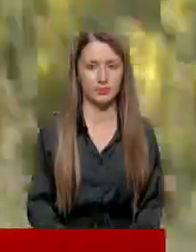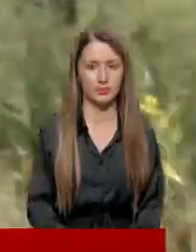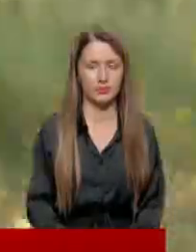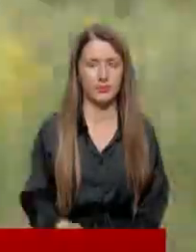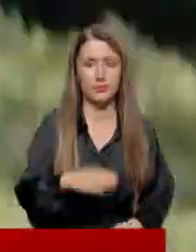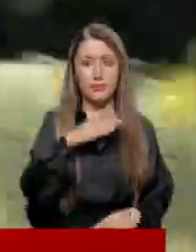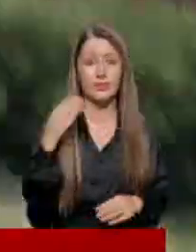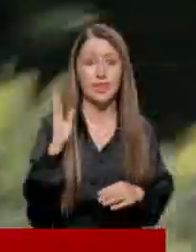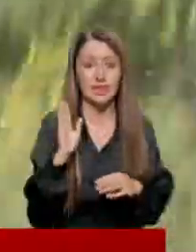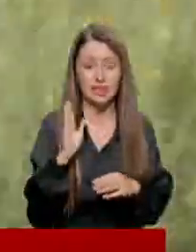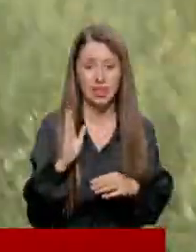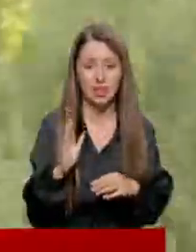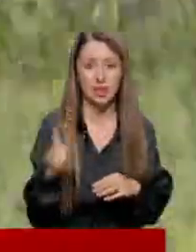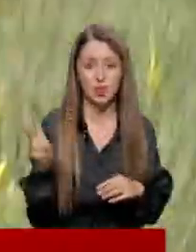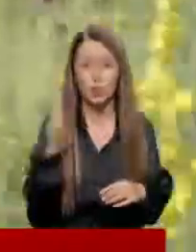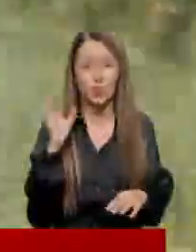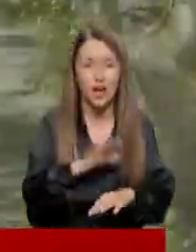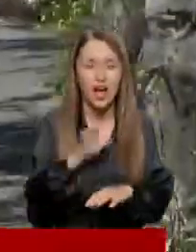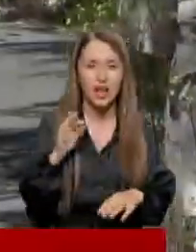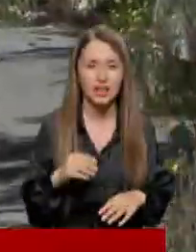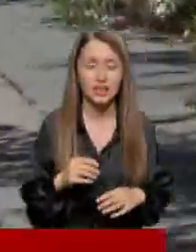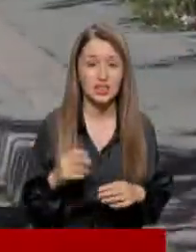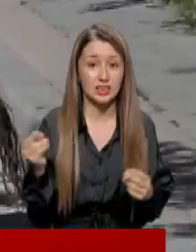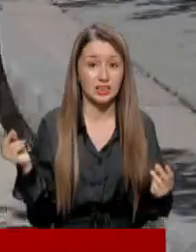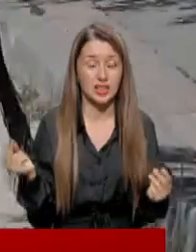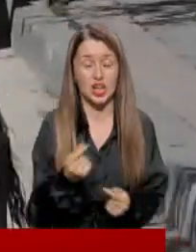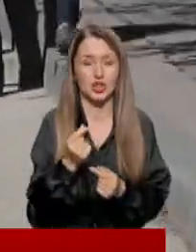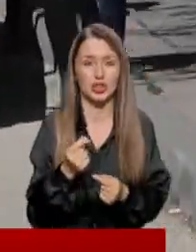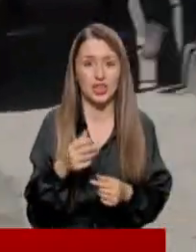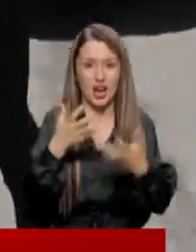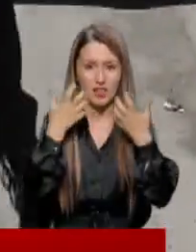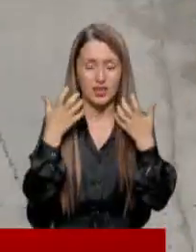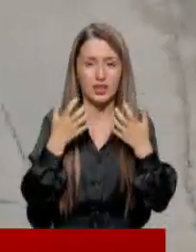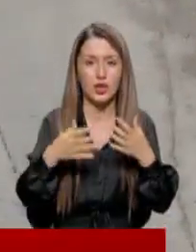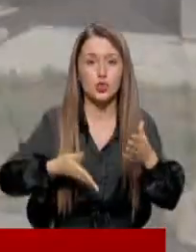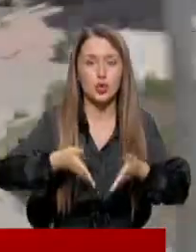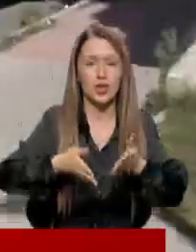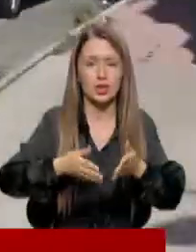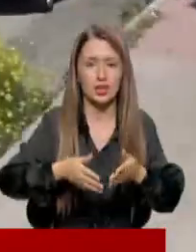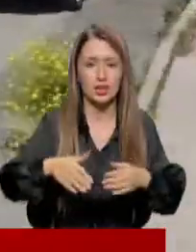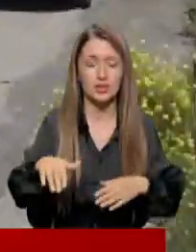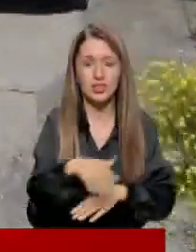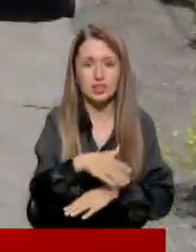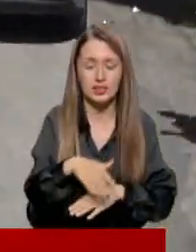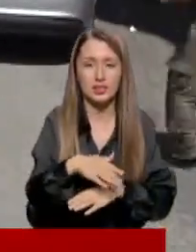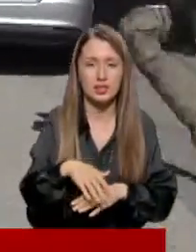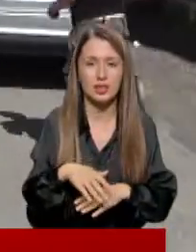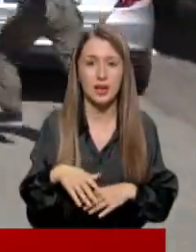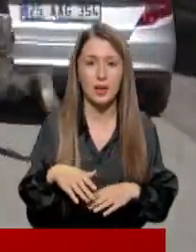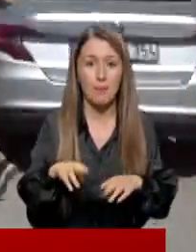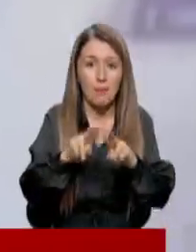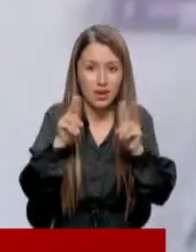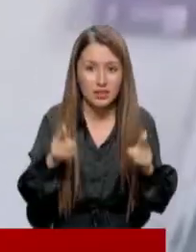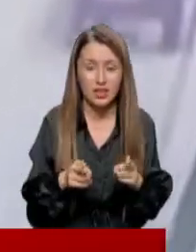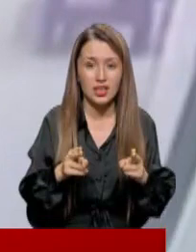Kesime gidecekken son anda yine iplerden, ellerden kurtuldu hayvanlar. Sokaklarda, caddelerde, hatta